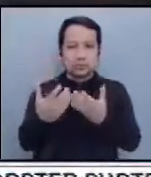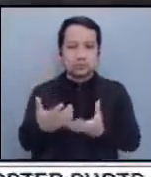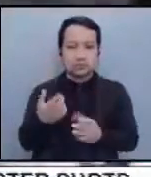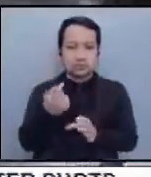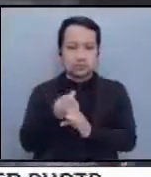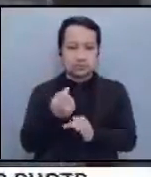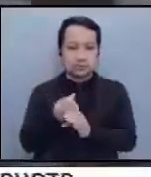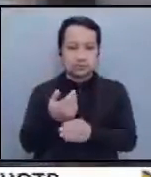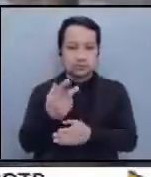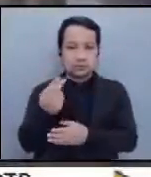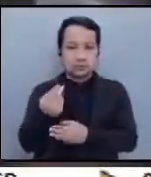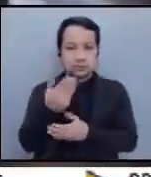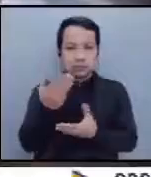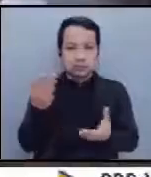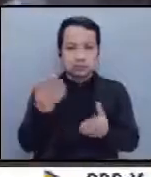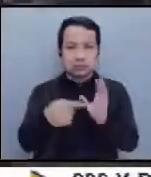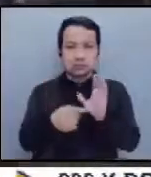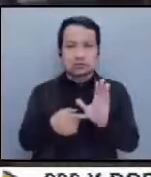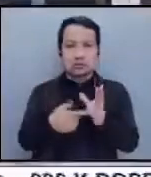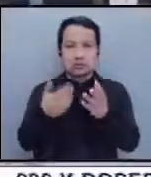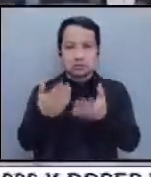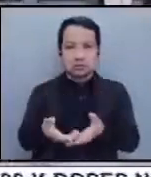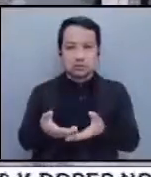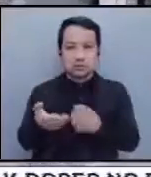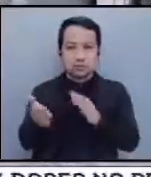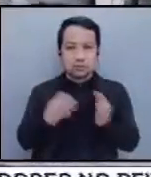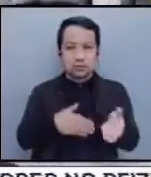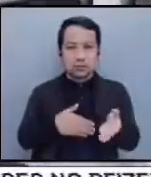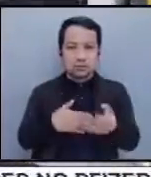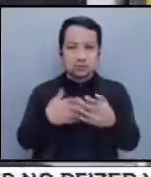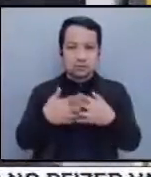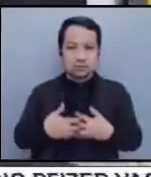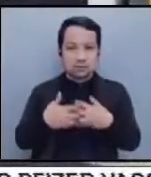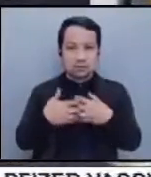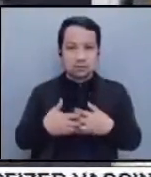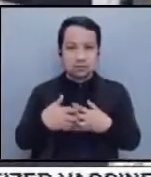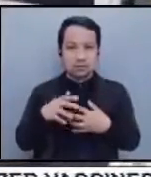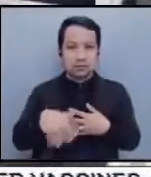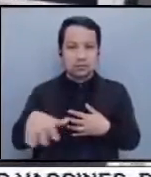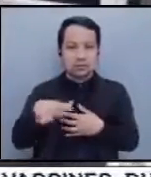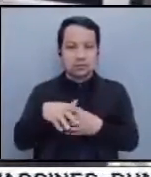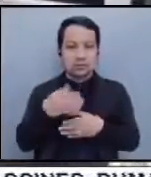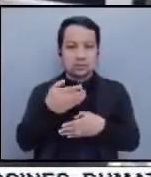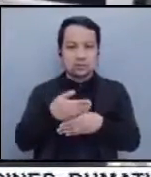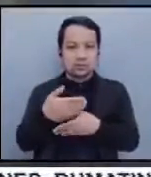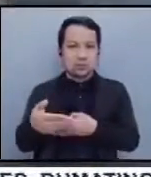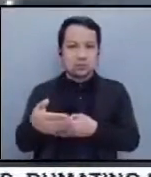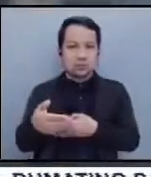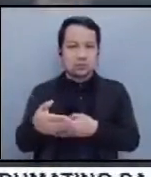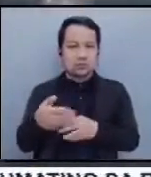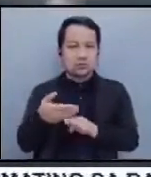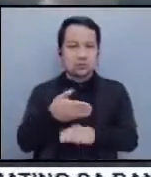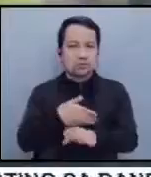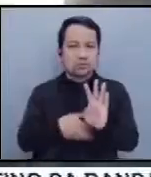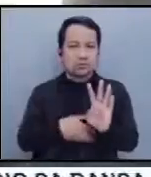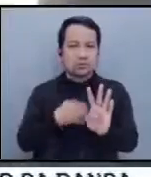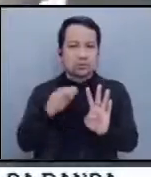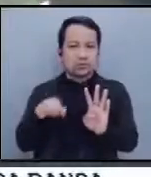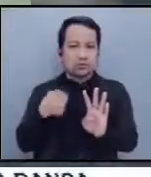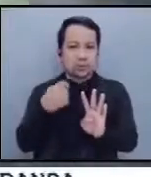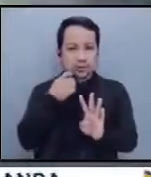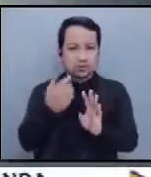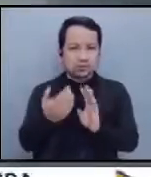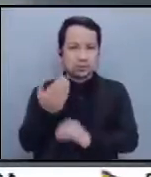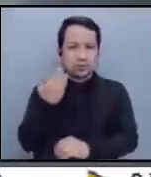ang kanyang manibela at namatayan pa ng makina kaya nabangga ang mga barrier bago mag-alas 4 kaninang madaling araw.